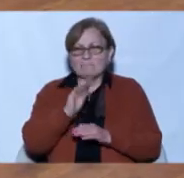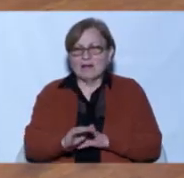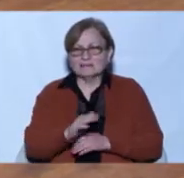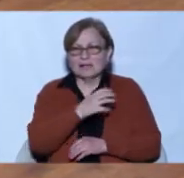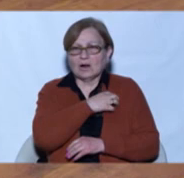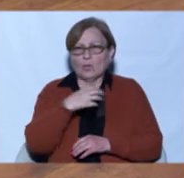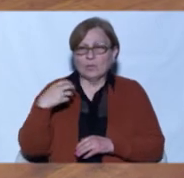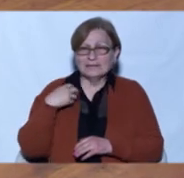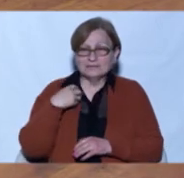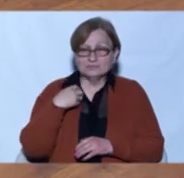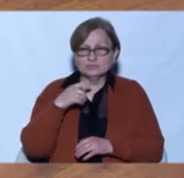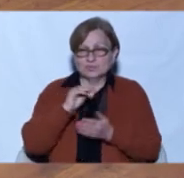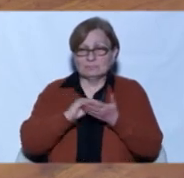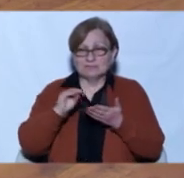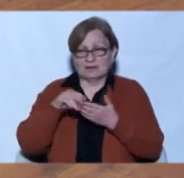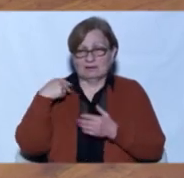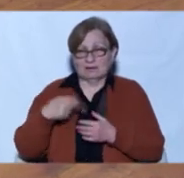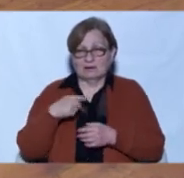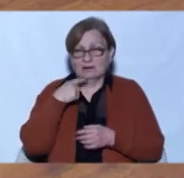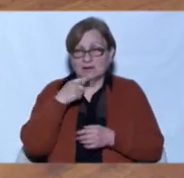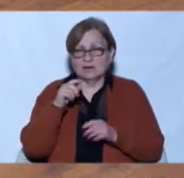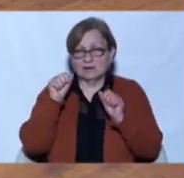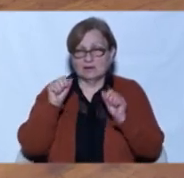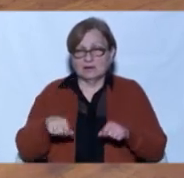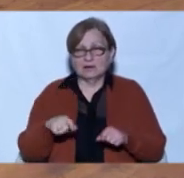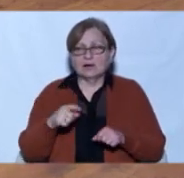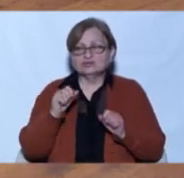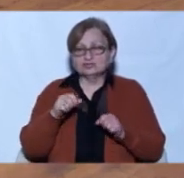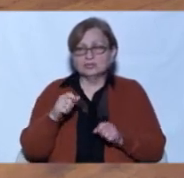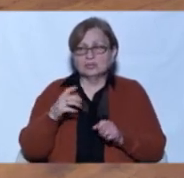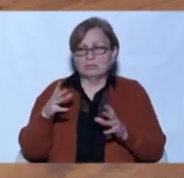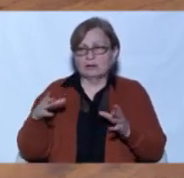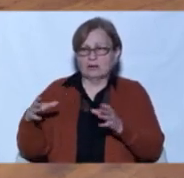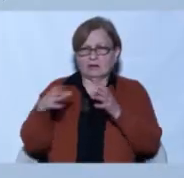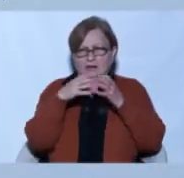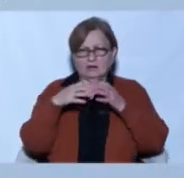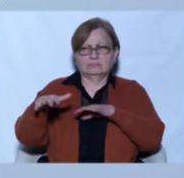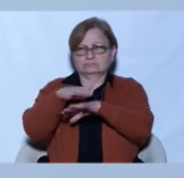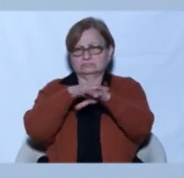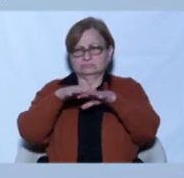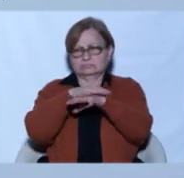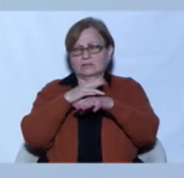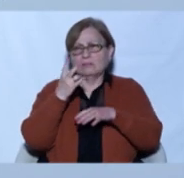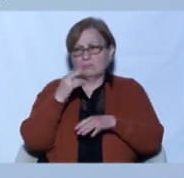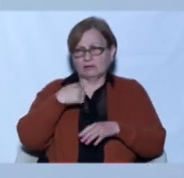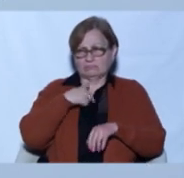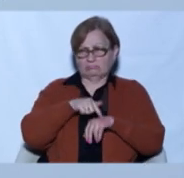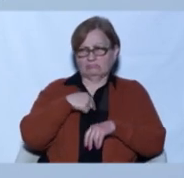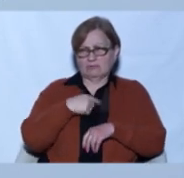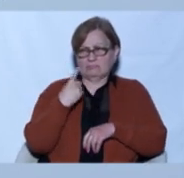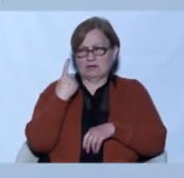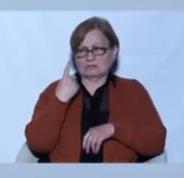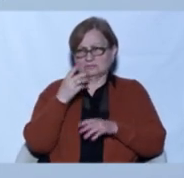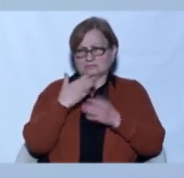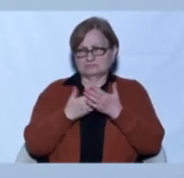პრინცში“ ამბობს, რომ შეიძლება ადამიანებთან ერთად იყო, მაგრამ მაინც იგრძნო თავი მარტო. ან